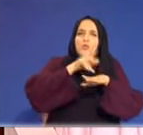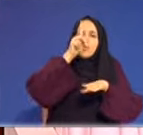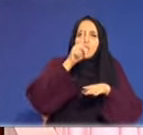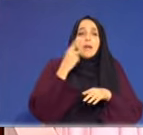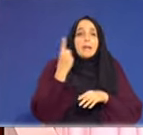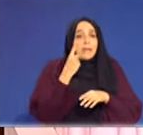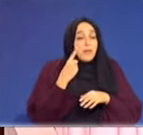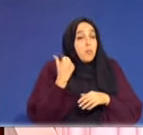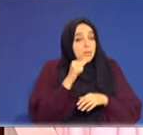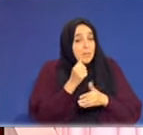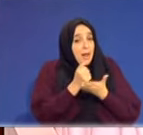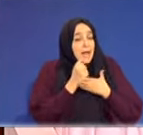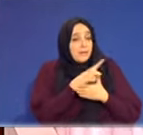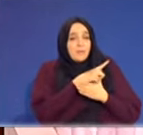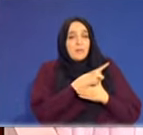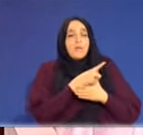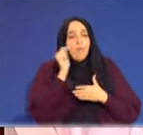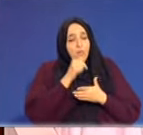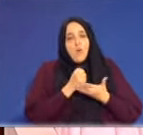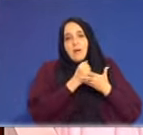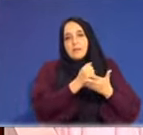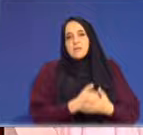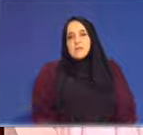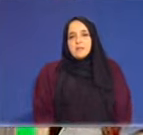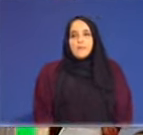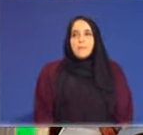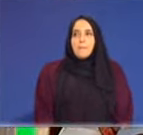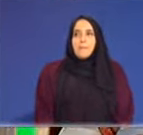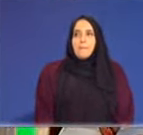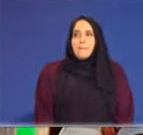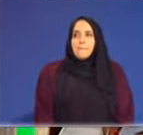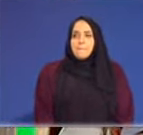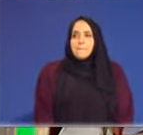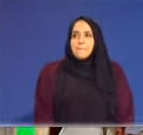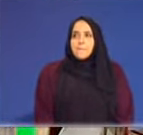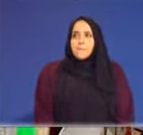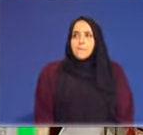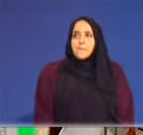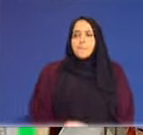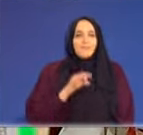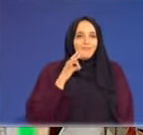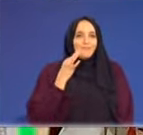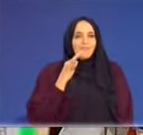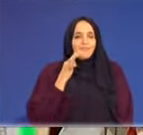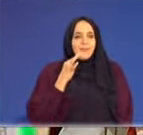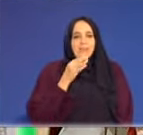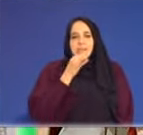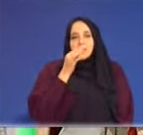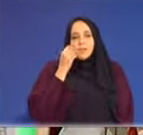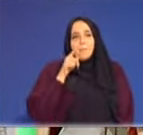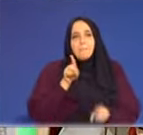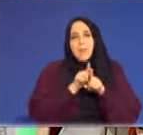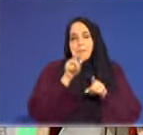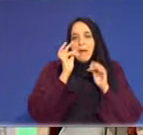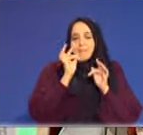يعاونوه، وإن شاء الله لا يضيع حق وراءه طالب. نعم دكتور، في سياق الحديث عن قضية